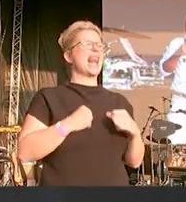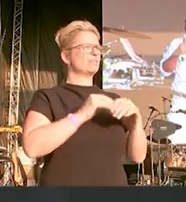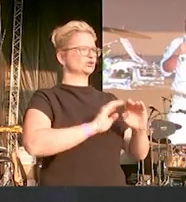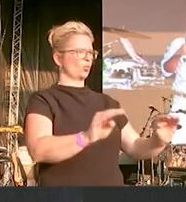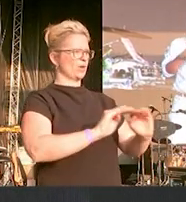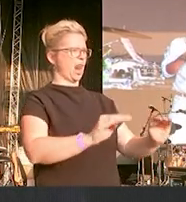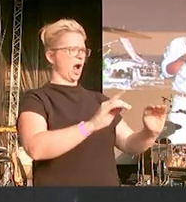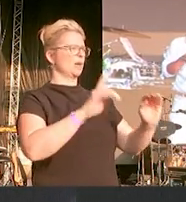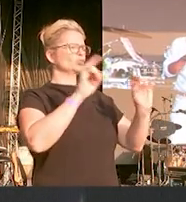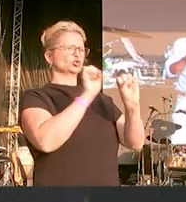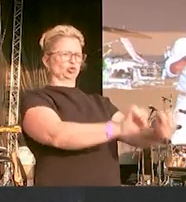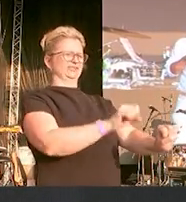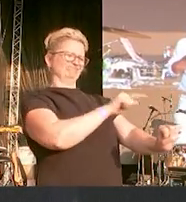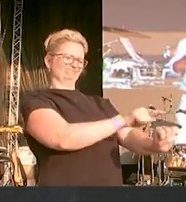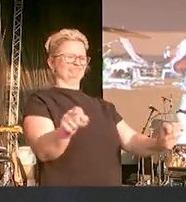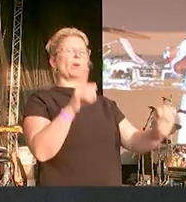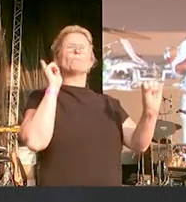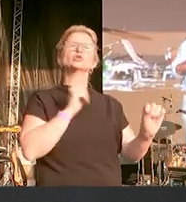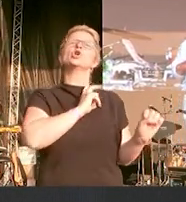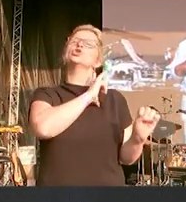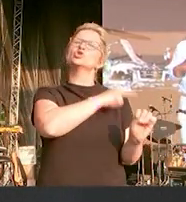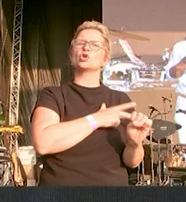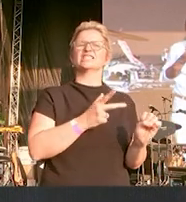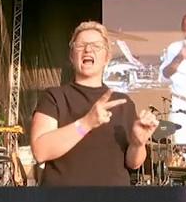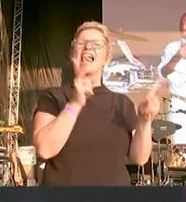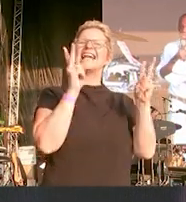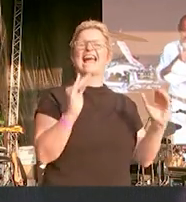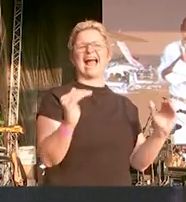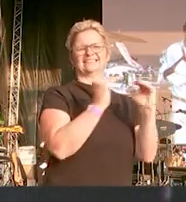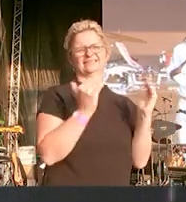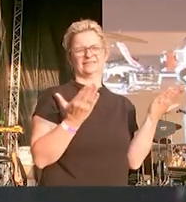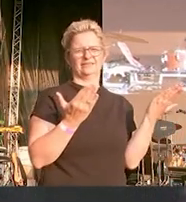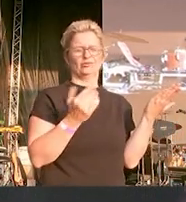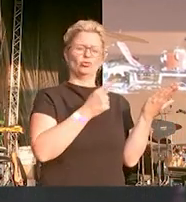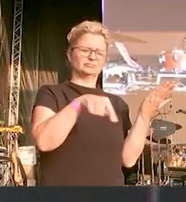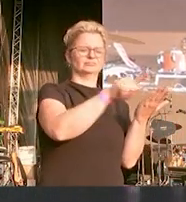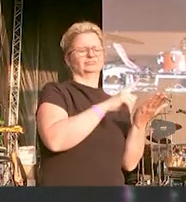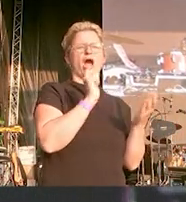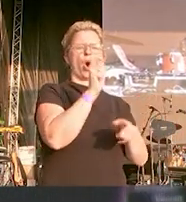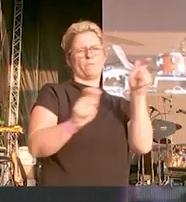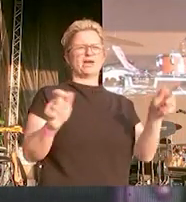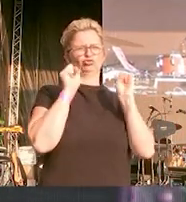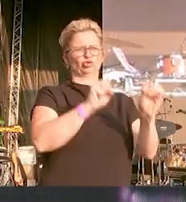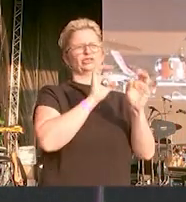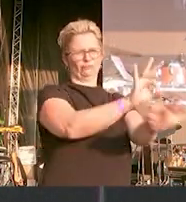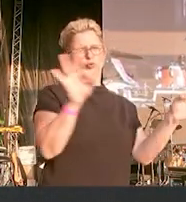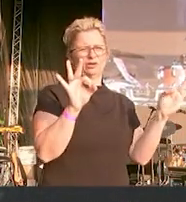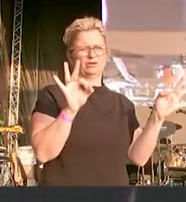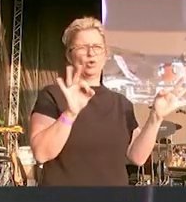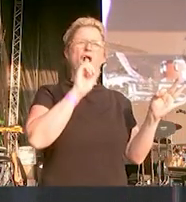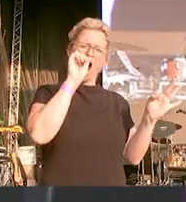ist sozial gerecht und achtet und schützt auch die Menschen und garantiert die